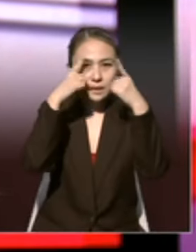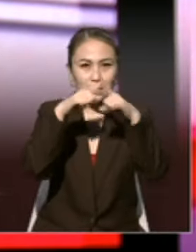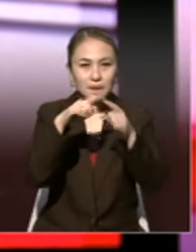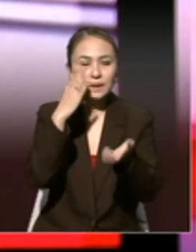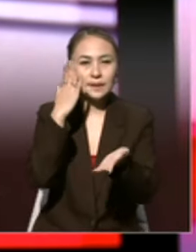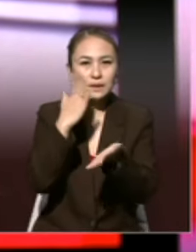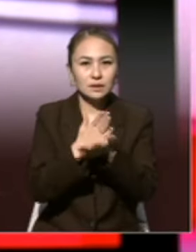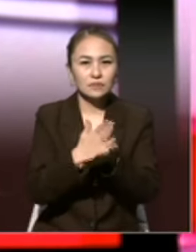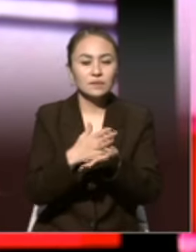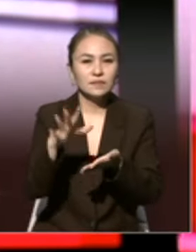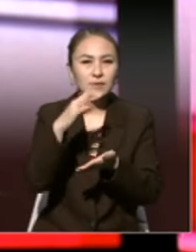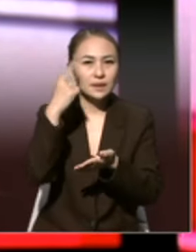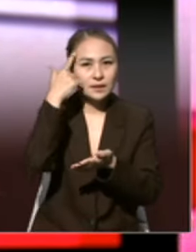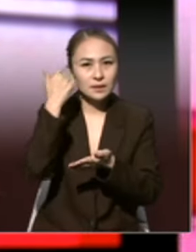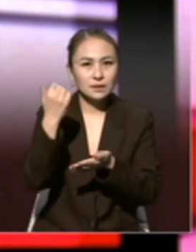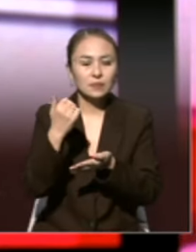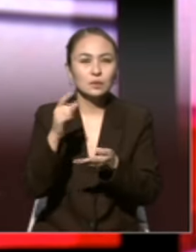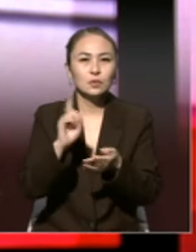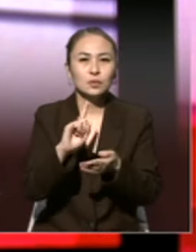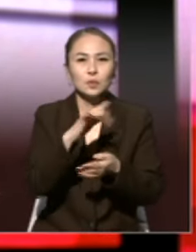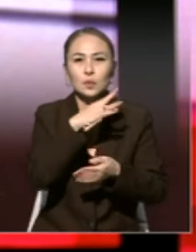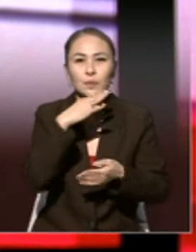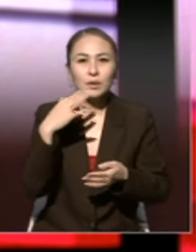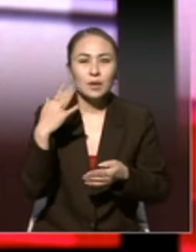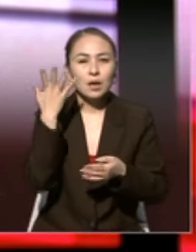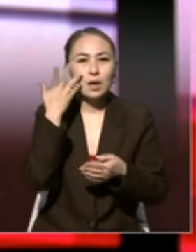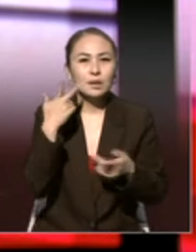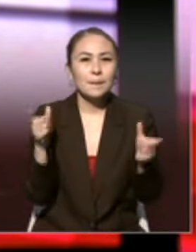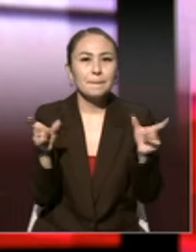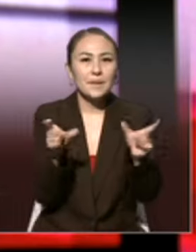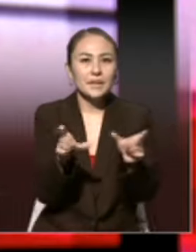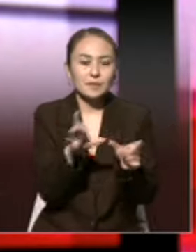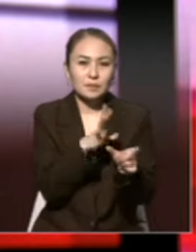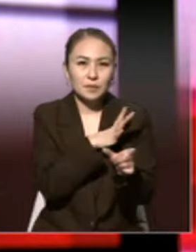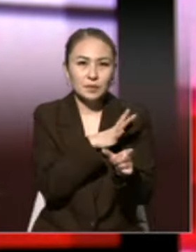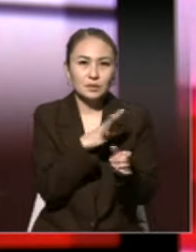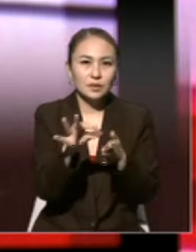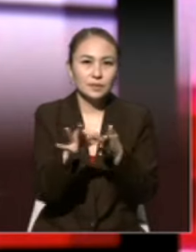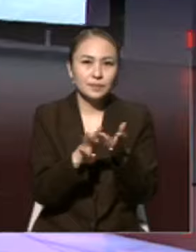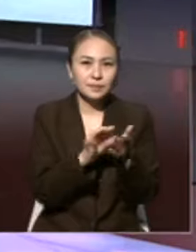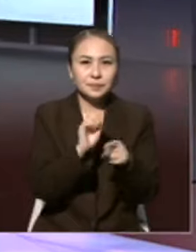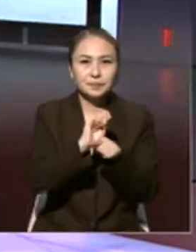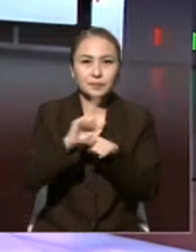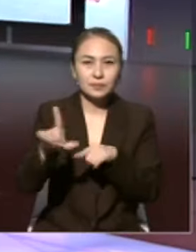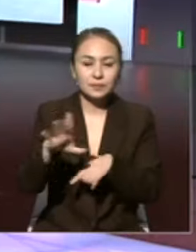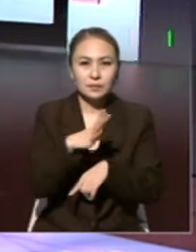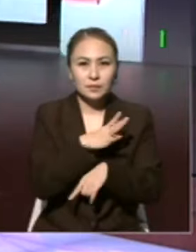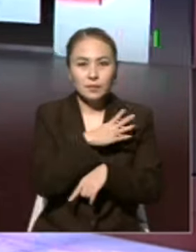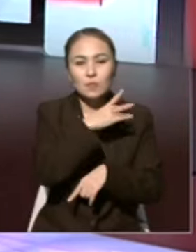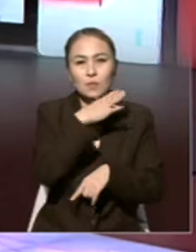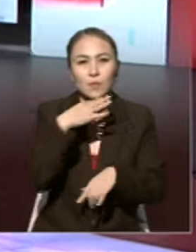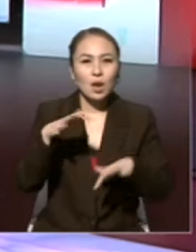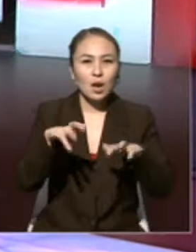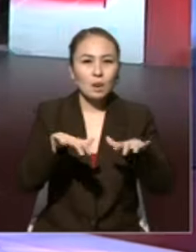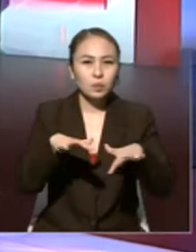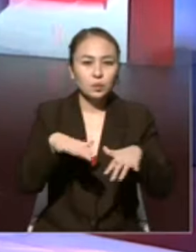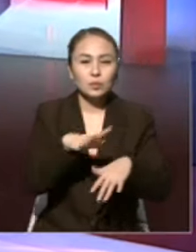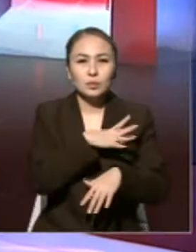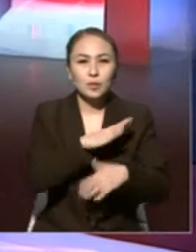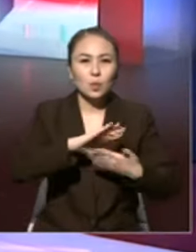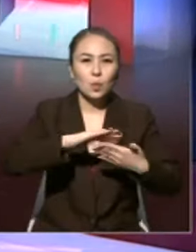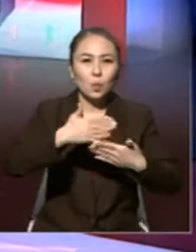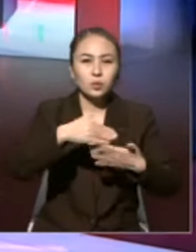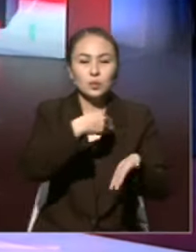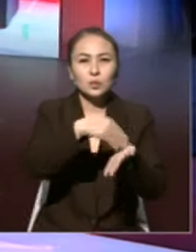жеткілікті. Өздеріңіз білесіздер, біз өзіміз пандемия кезінде бір садовой источника деп сондай болды ғой. Біз көптеген компьютерлерді, көптеген